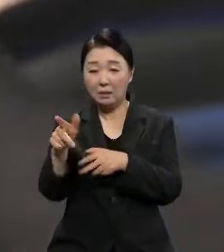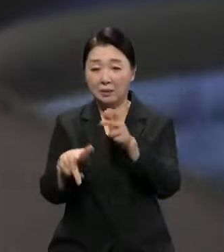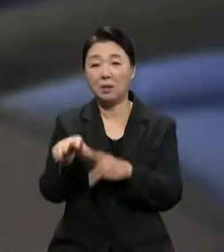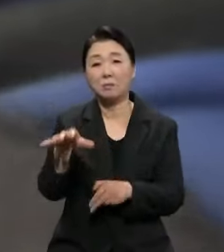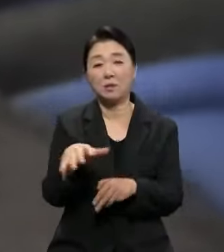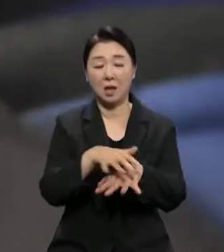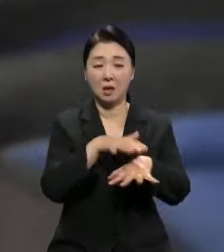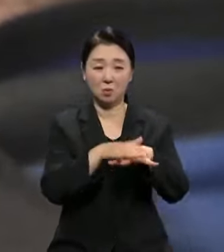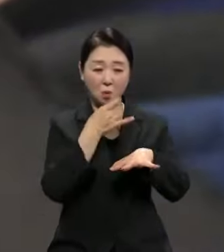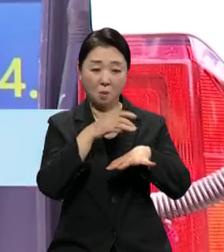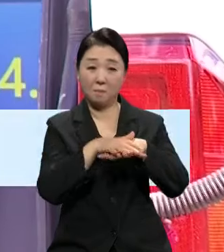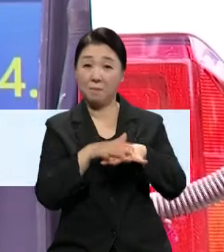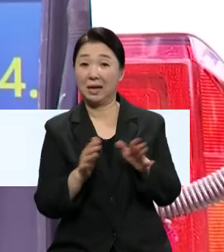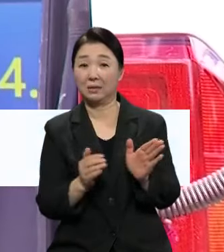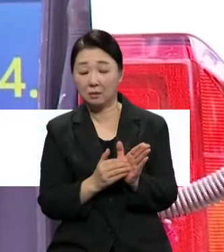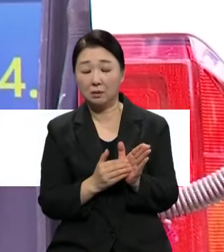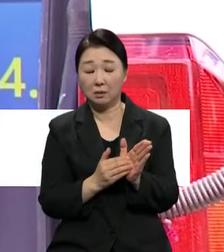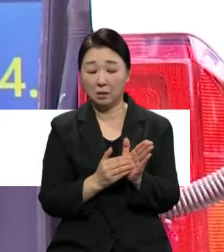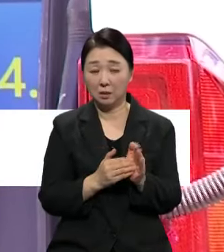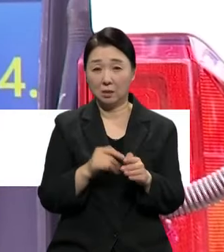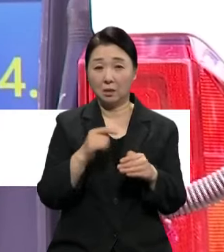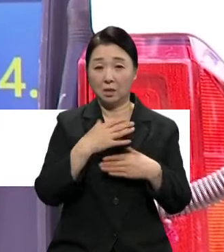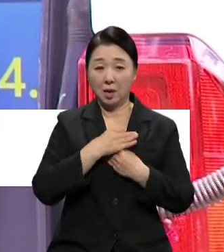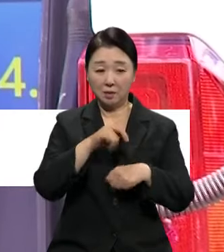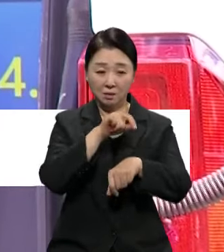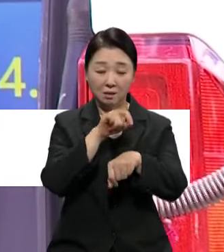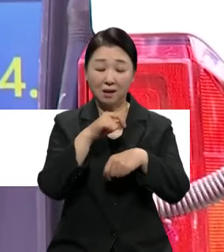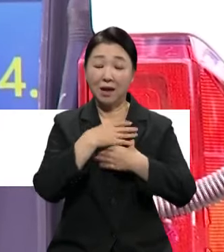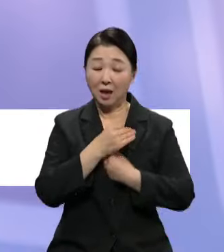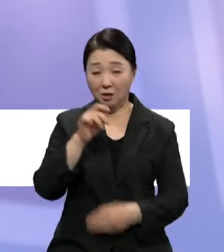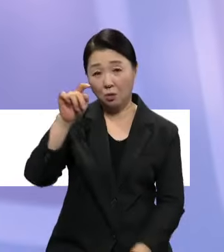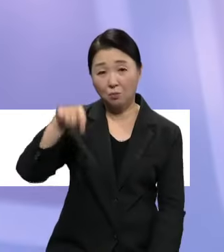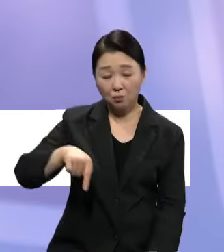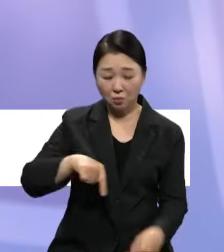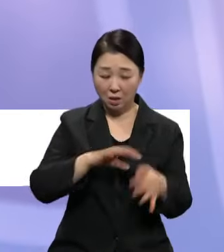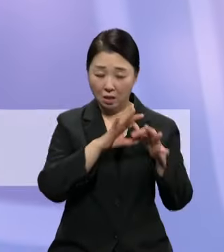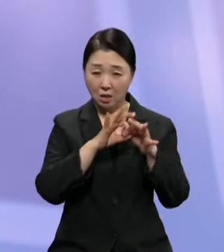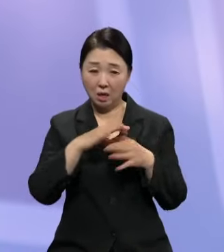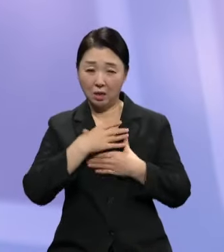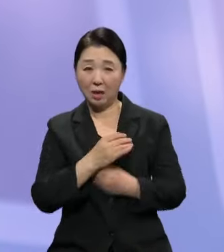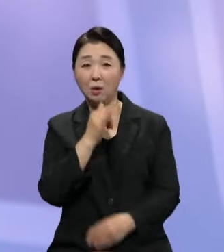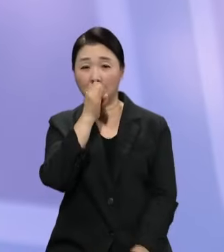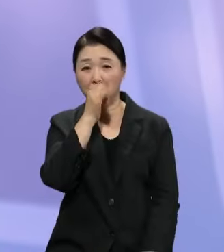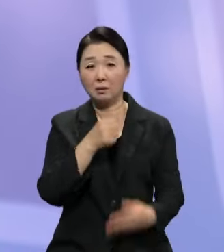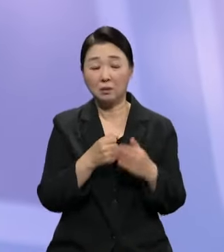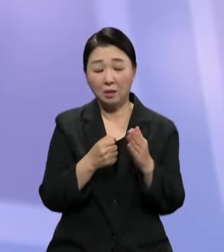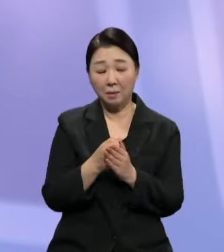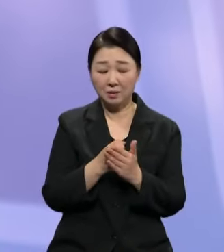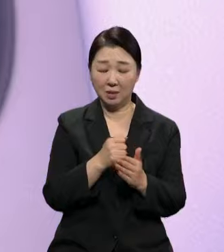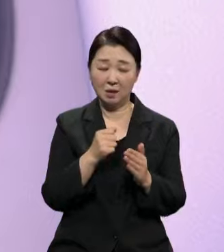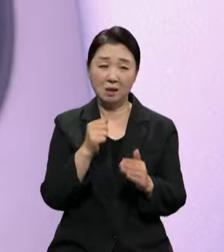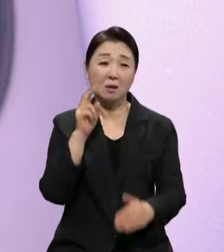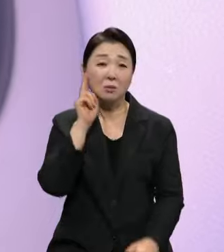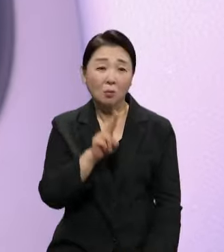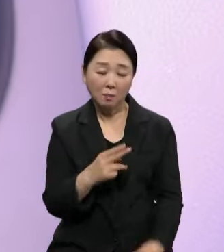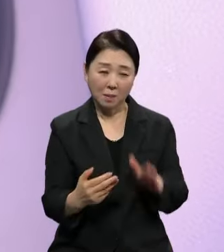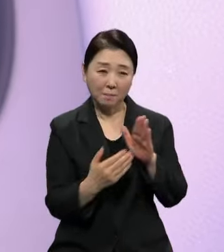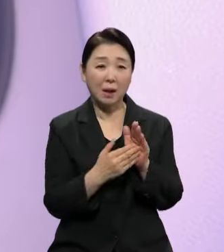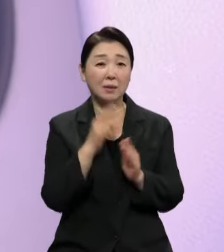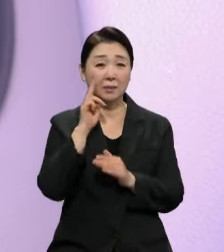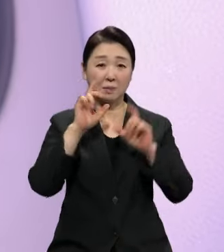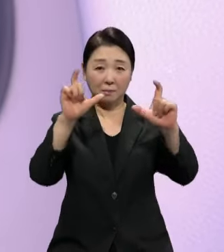밭입니다 행정안전부는 계속되는 폭염에 대비해 폭염 위기 경보 수준을 가장 높은 심각 단계로